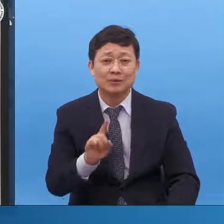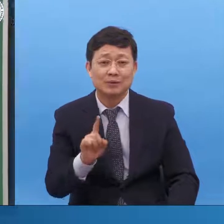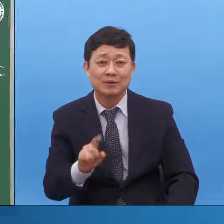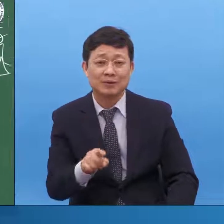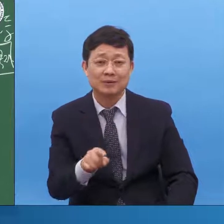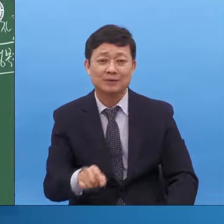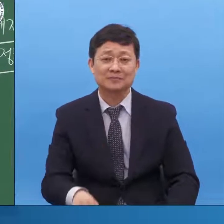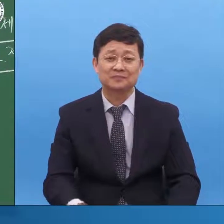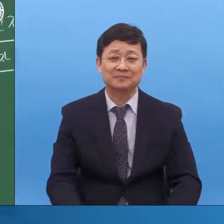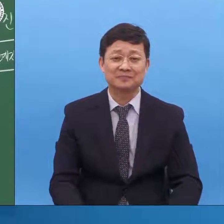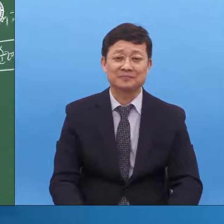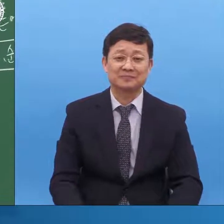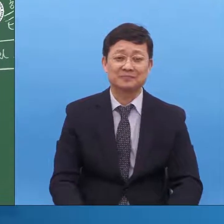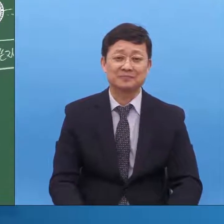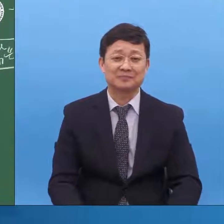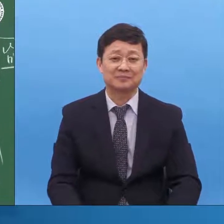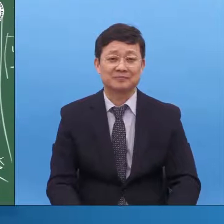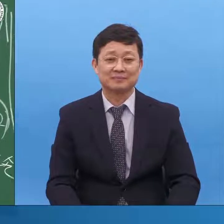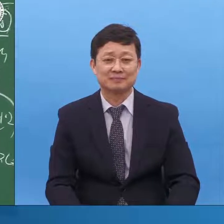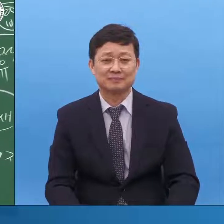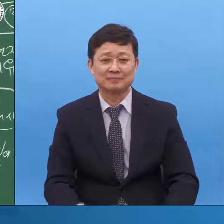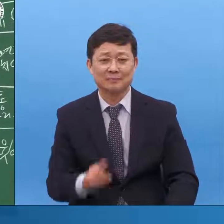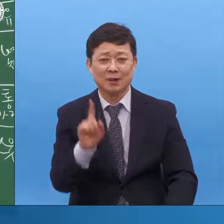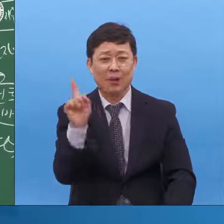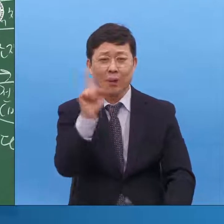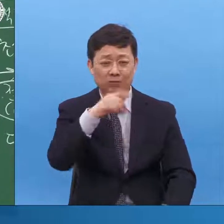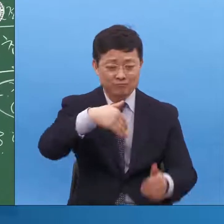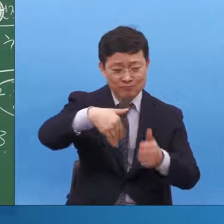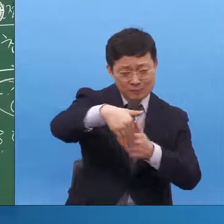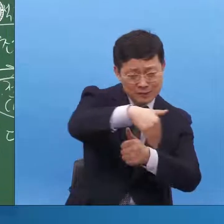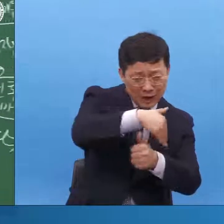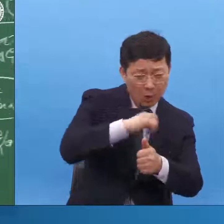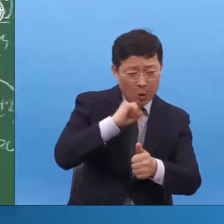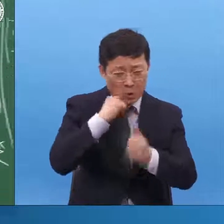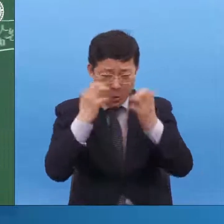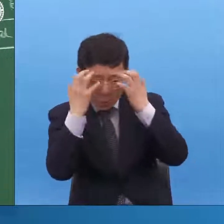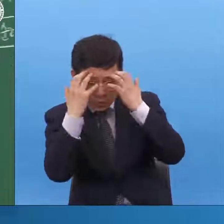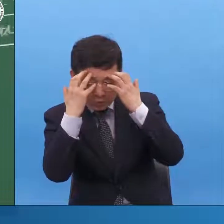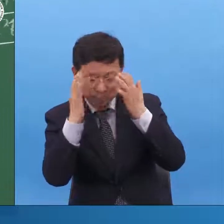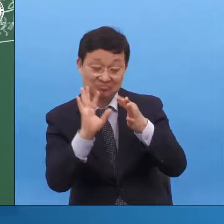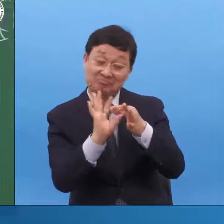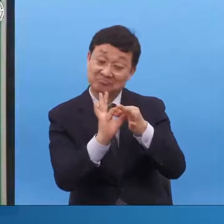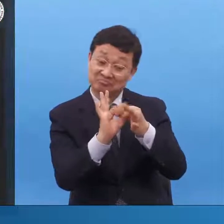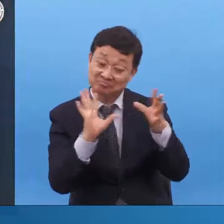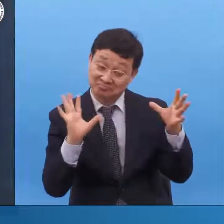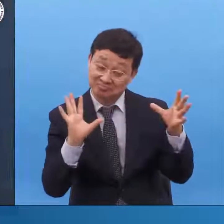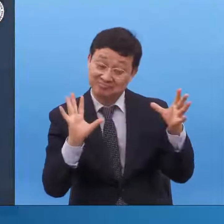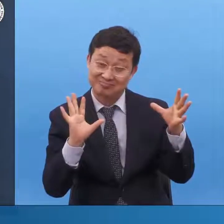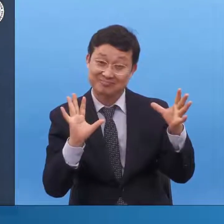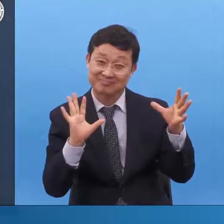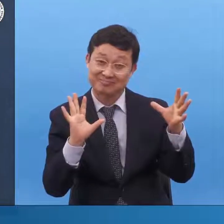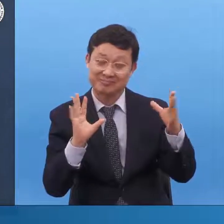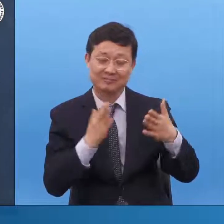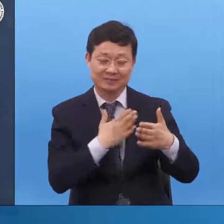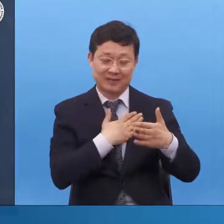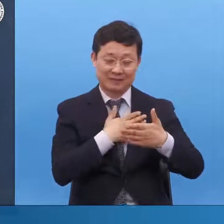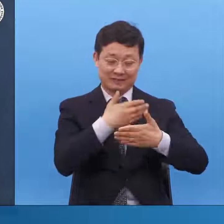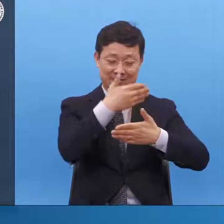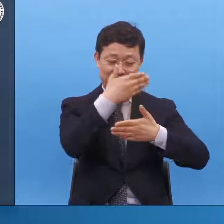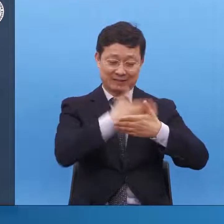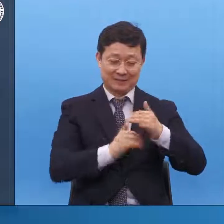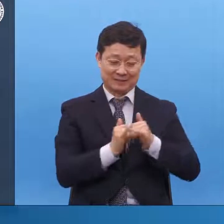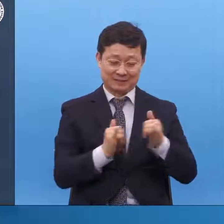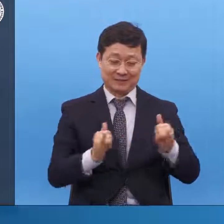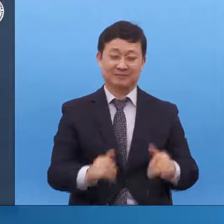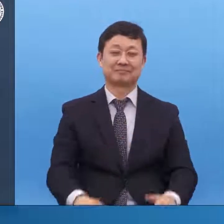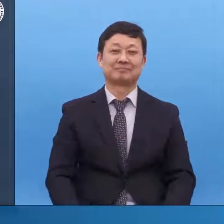of that during the work 어떤 conference. 상황도 이유 없습니다. And no matter what the situation, there's no excuses or 나 reasons. 먼저. You are those who 그래야